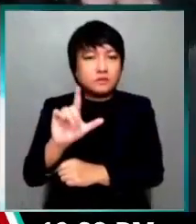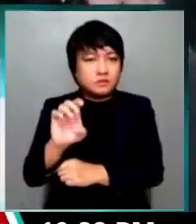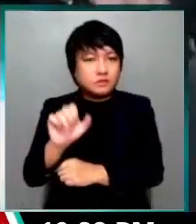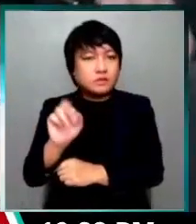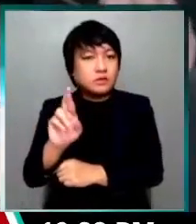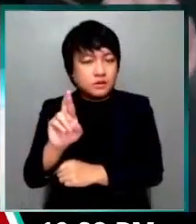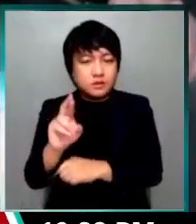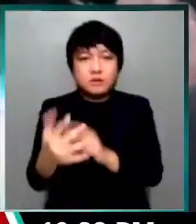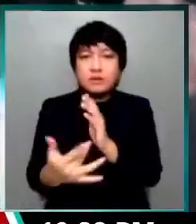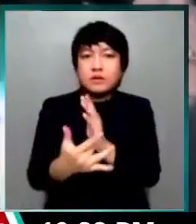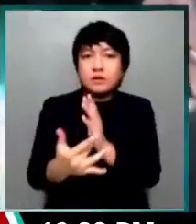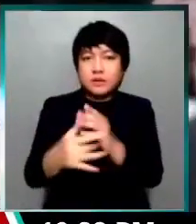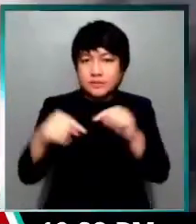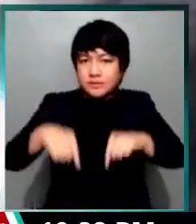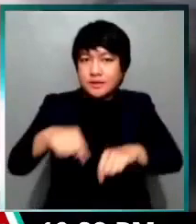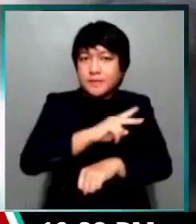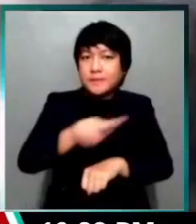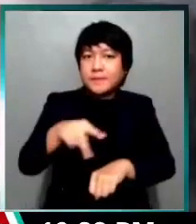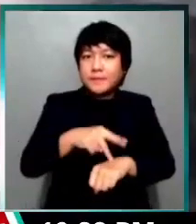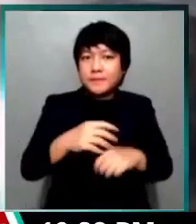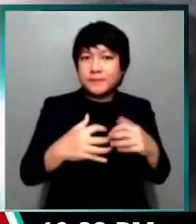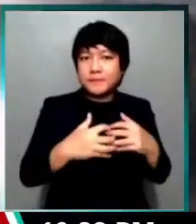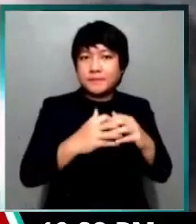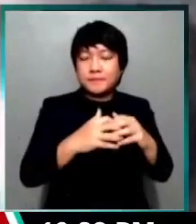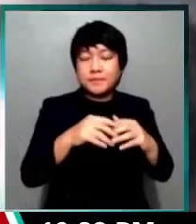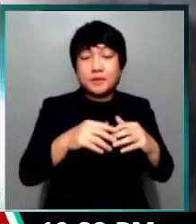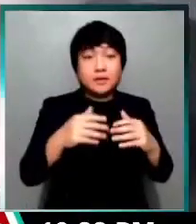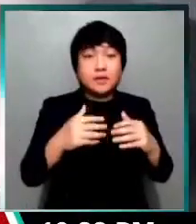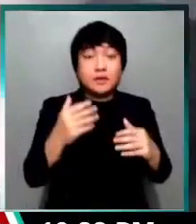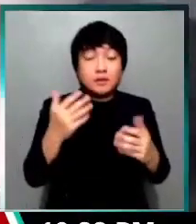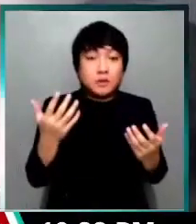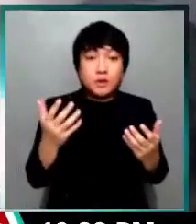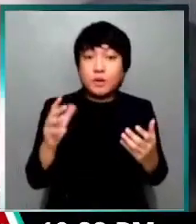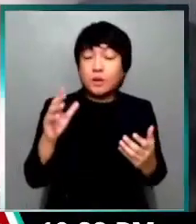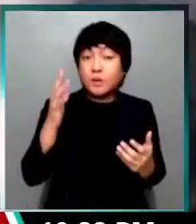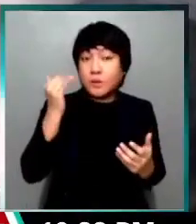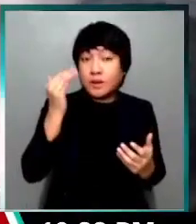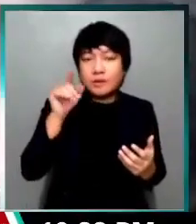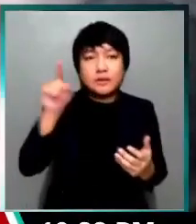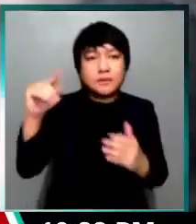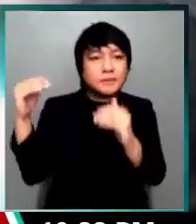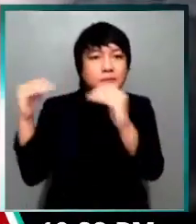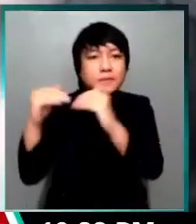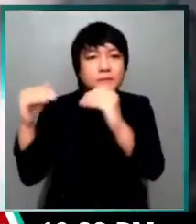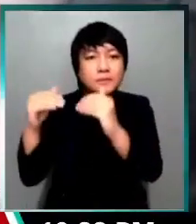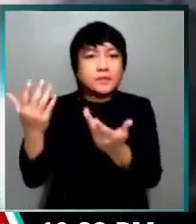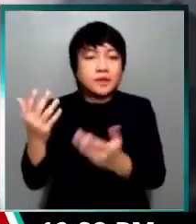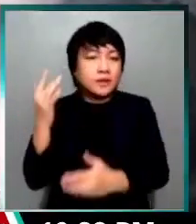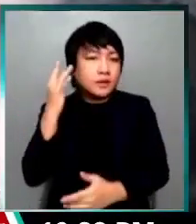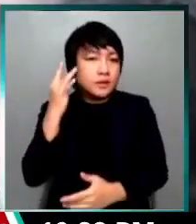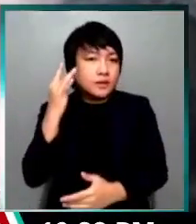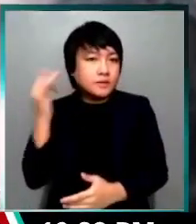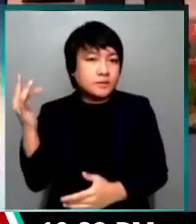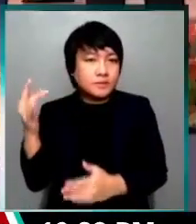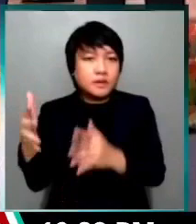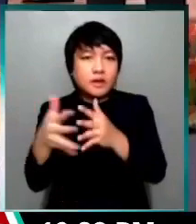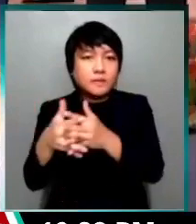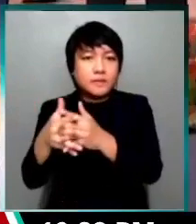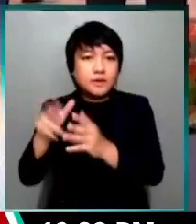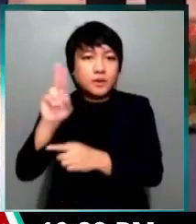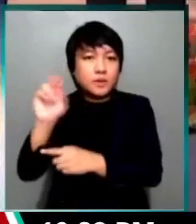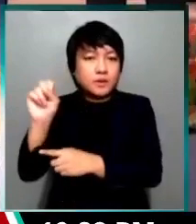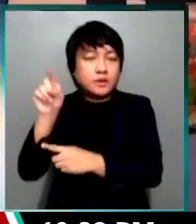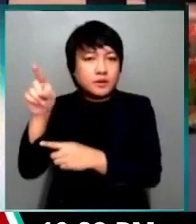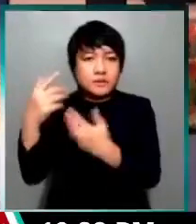sa ikalawang araw ng APEC Summit sa San Francisco sa Amerika. Isinagawa rin ng tradisyonal na family photo ng APEC leaders sa